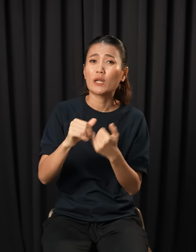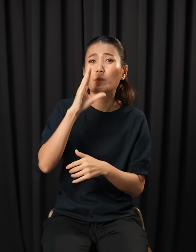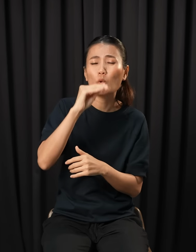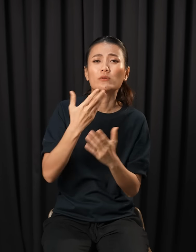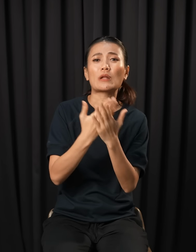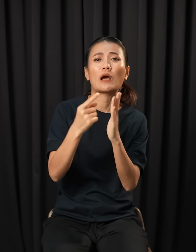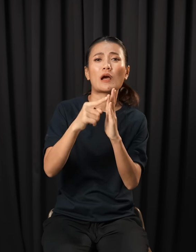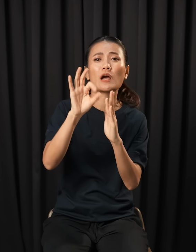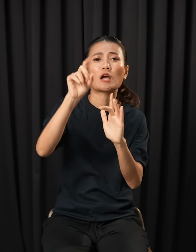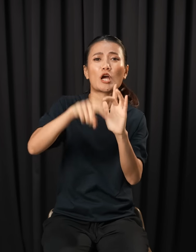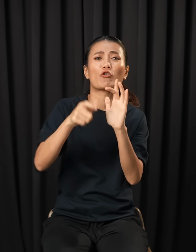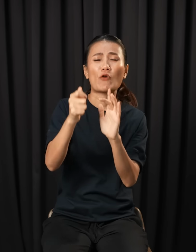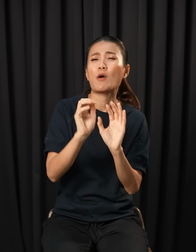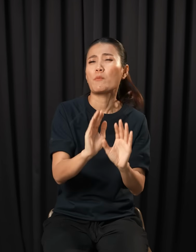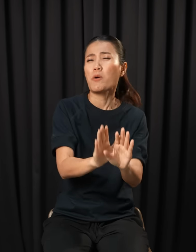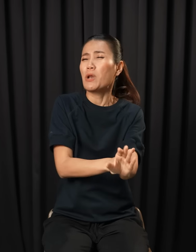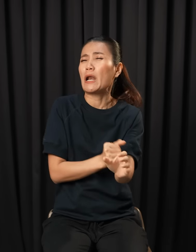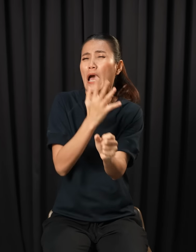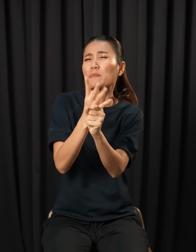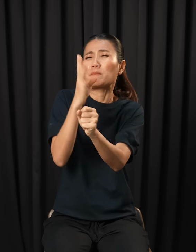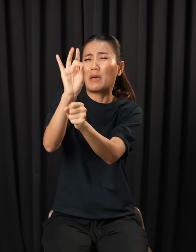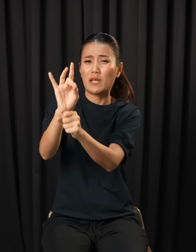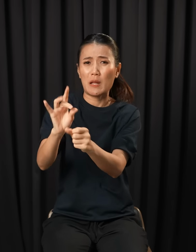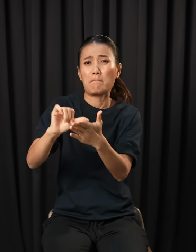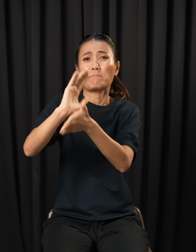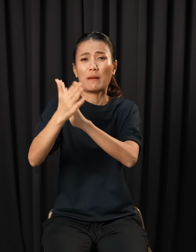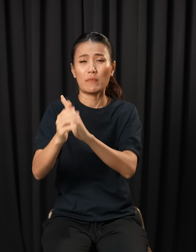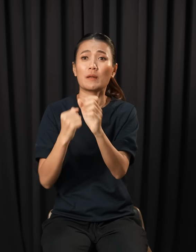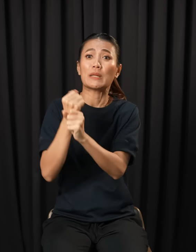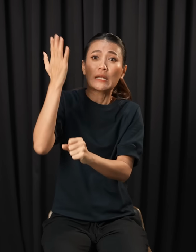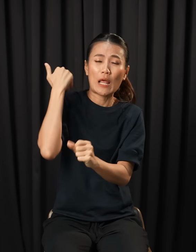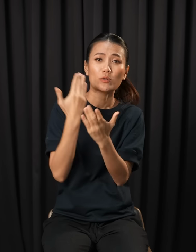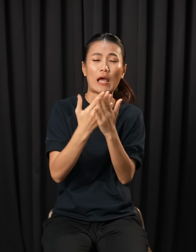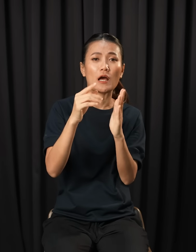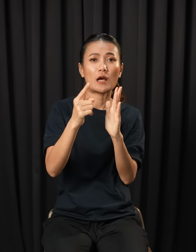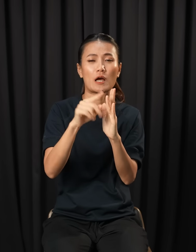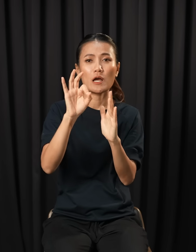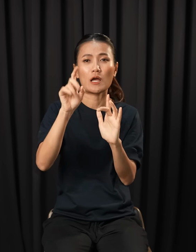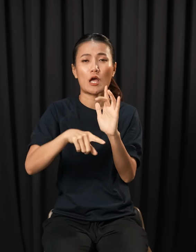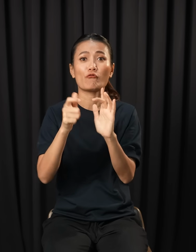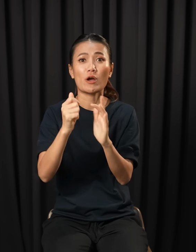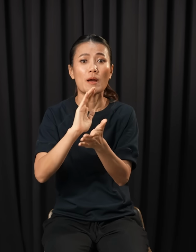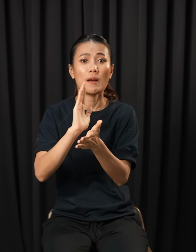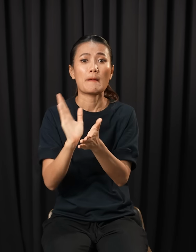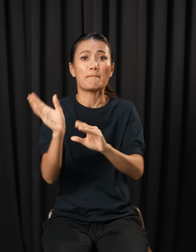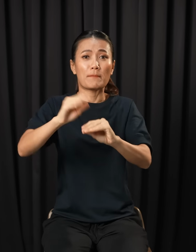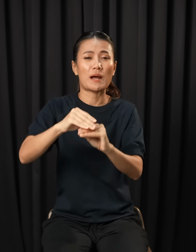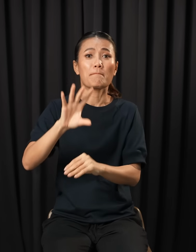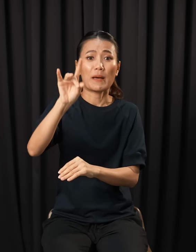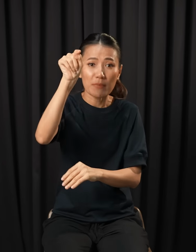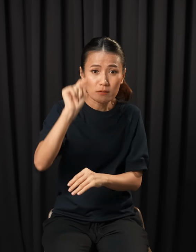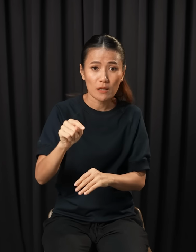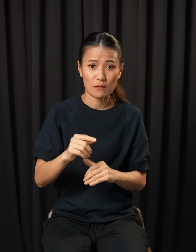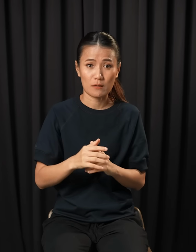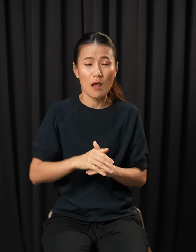ำ จะมีสูตรคำนวณได้เนาะ ครับ แต่เขาบอกว่าเงินเฟ้อมันตรงนี้แต่เขาเช่นมันเป็นสะสม5ปี8ปีถึงมาขึ้นทีอย่างน ี้อย่างปี